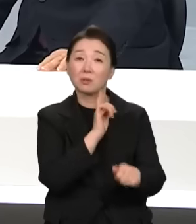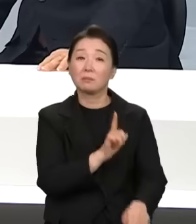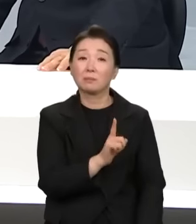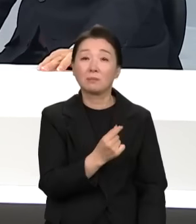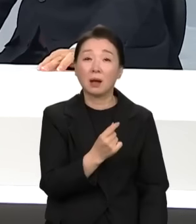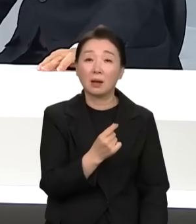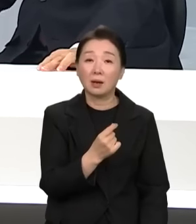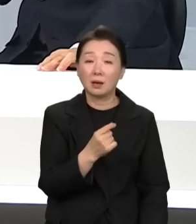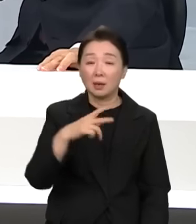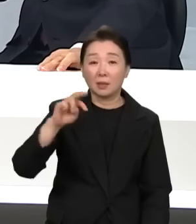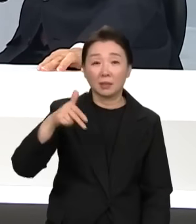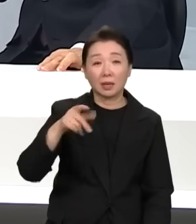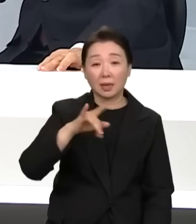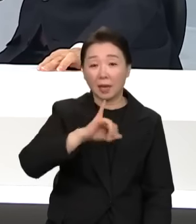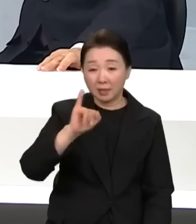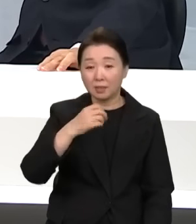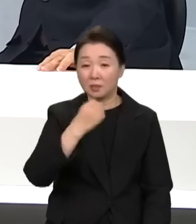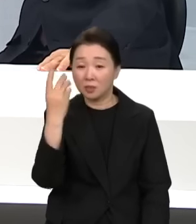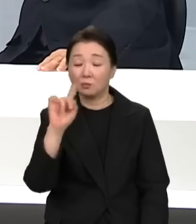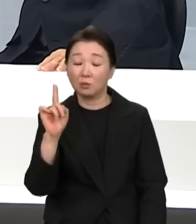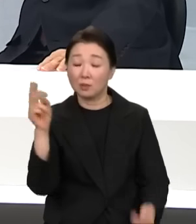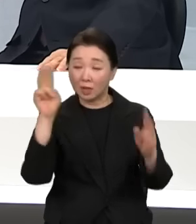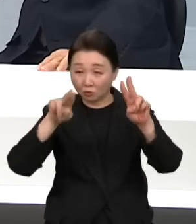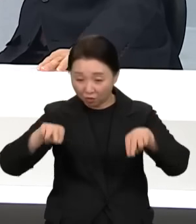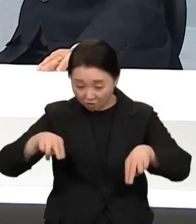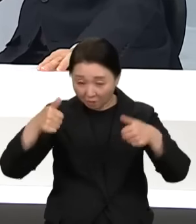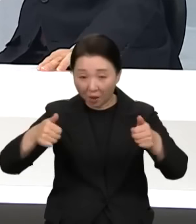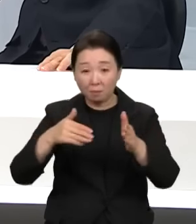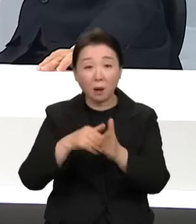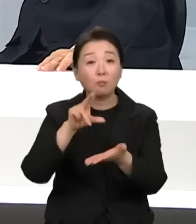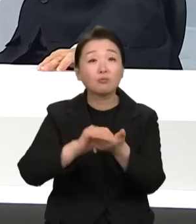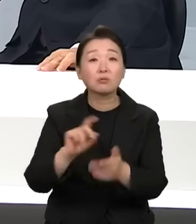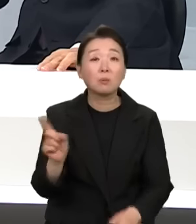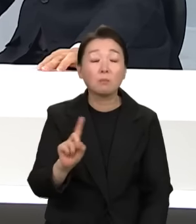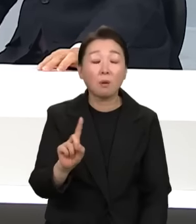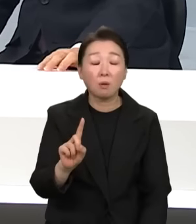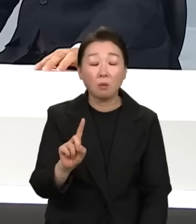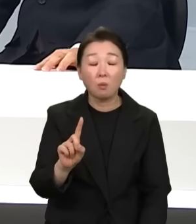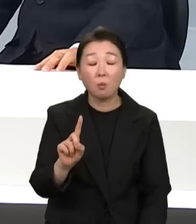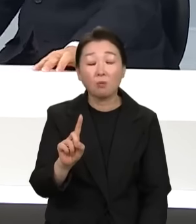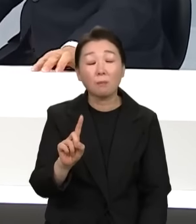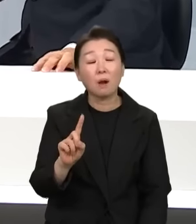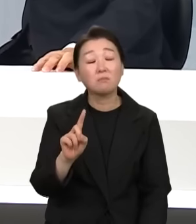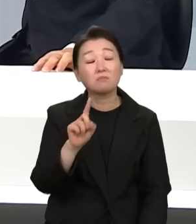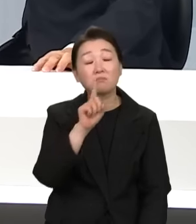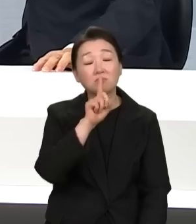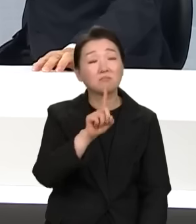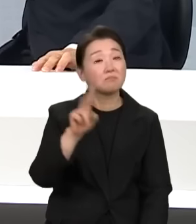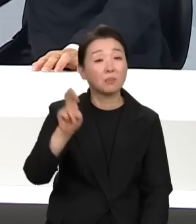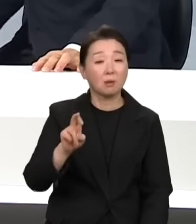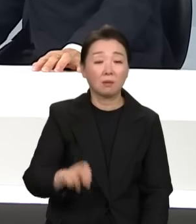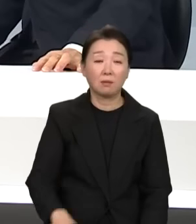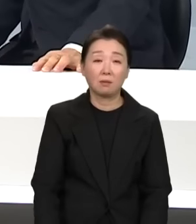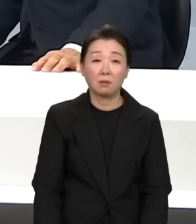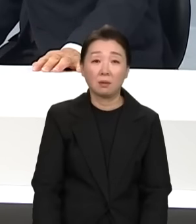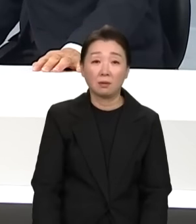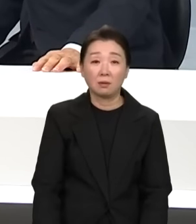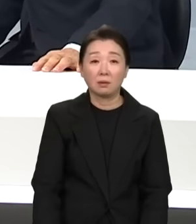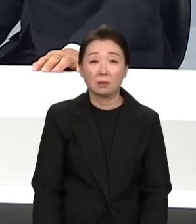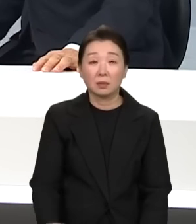산케이 신문에서는 설사 야스쿠니에 참배했어도 그게 무슨 문제냐 오히려 큰 소리를 치고 있는 겁니다. 이렇게 얘기를 했습니다. 자,